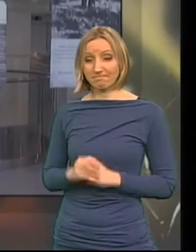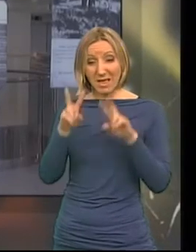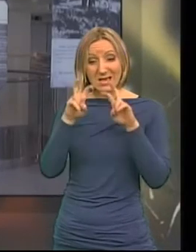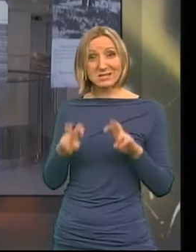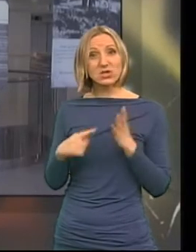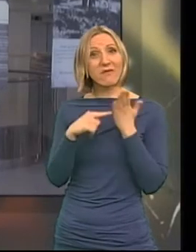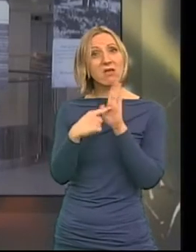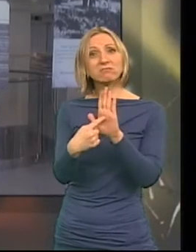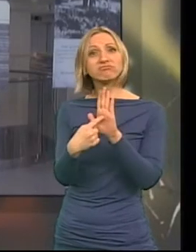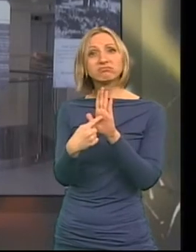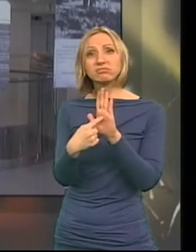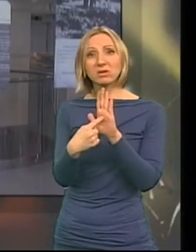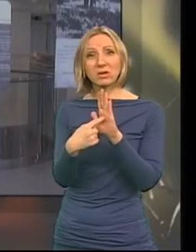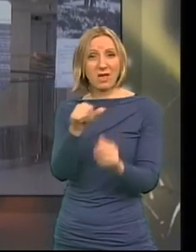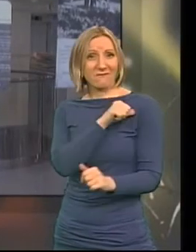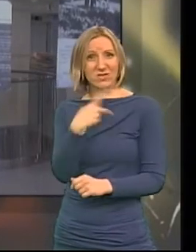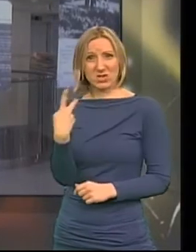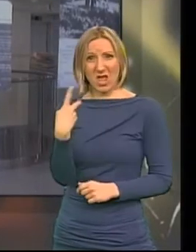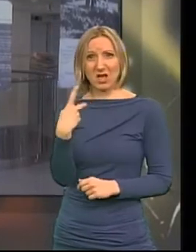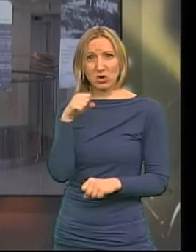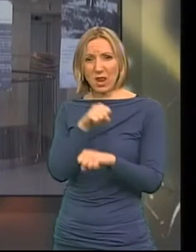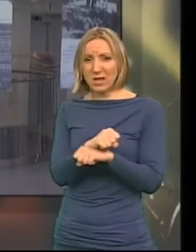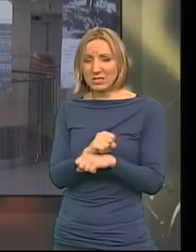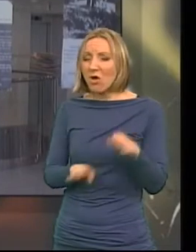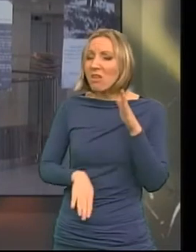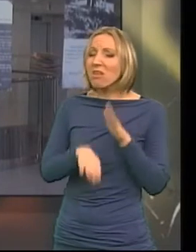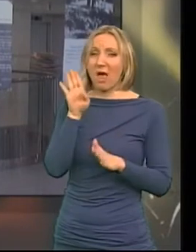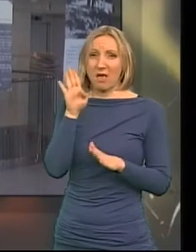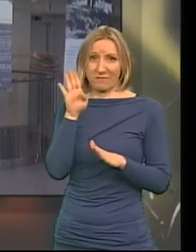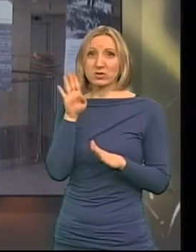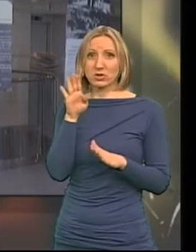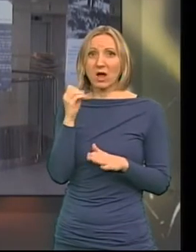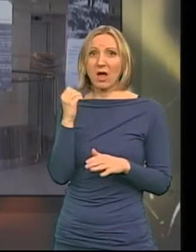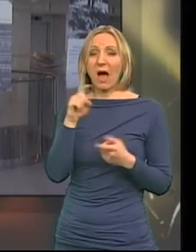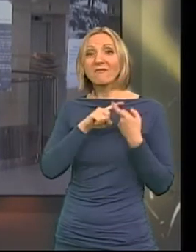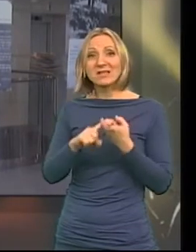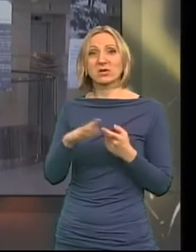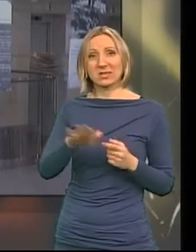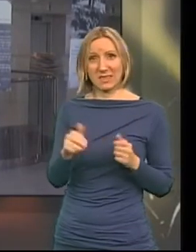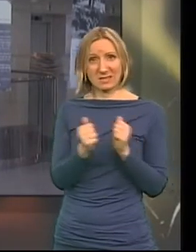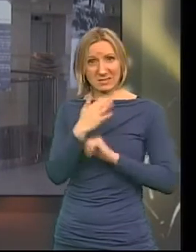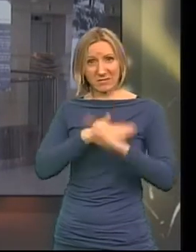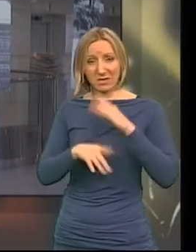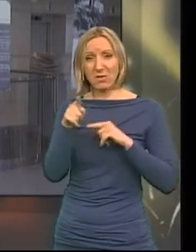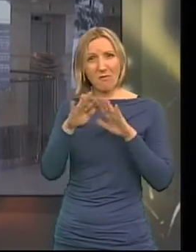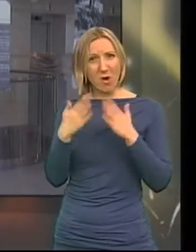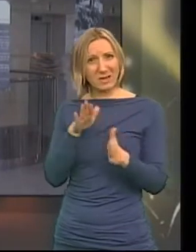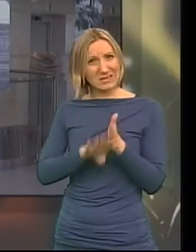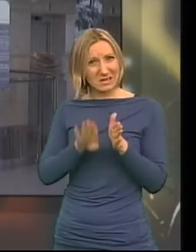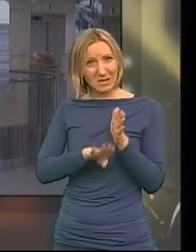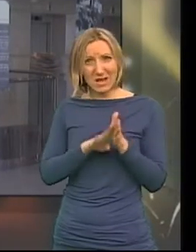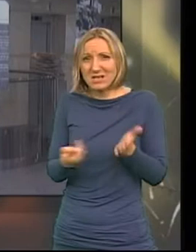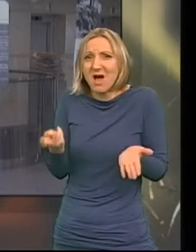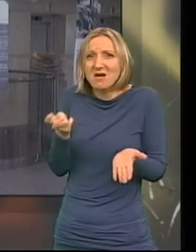Istraživanje pokazuje da je vršnjačko nasilje jedno od najprisutnijih kada se radi o deci s invaliditetom. Ovaj oblik diskriminacije u tako